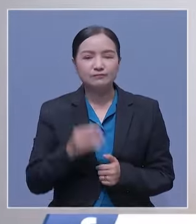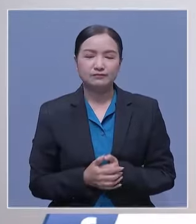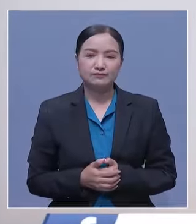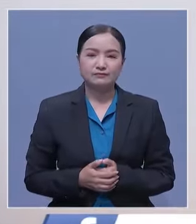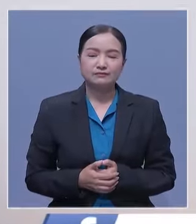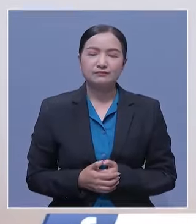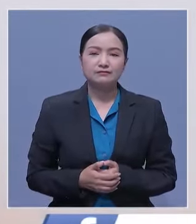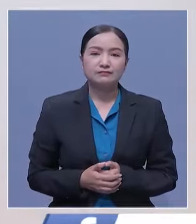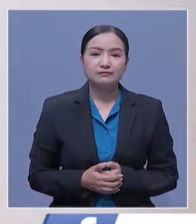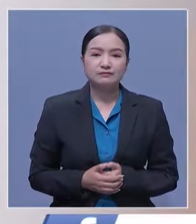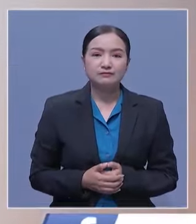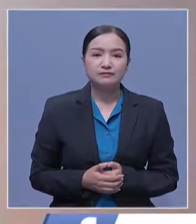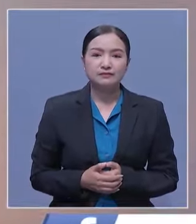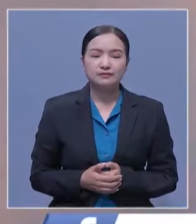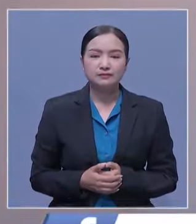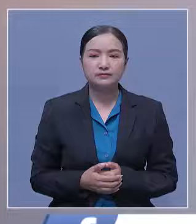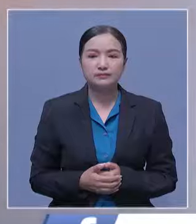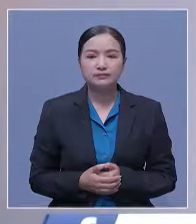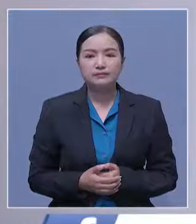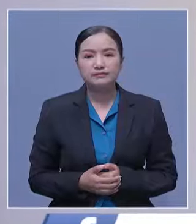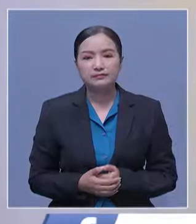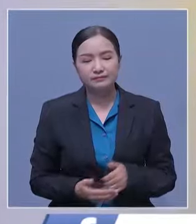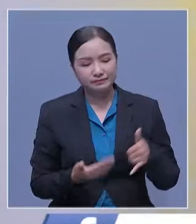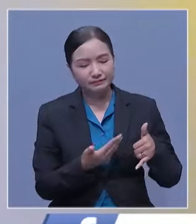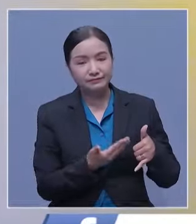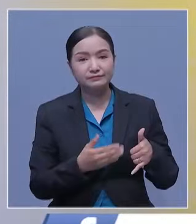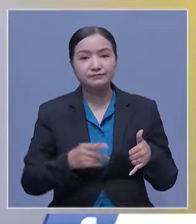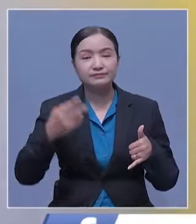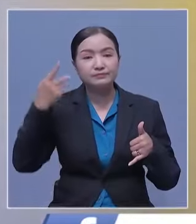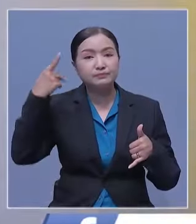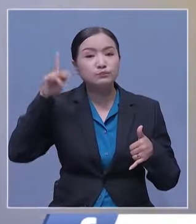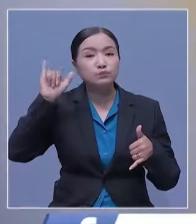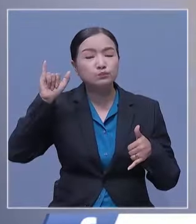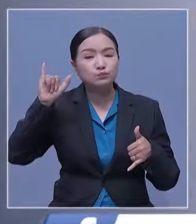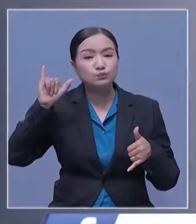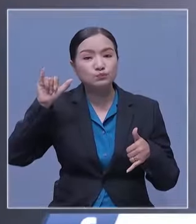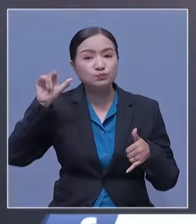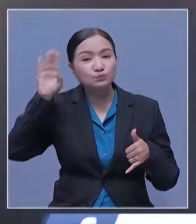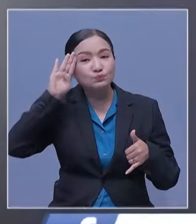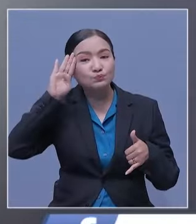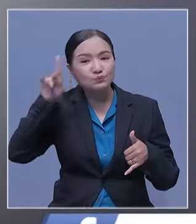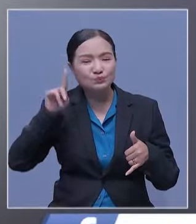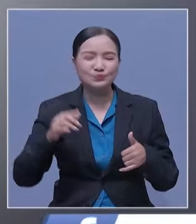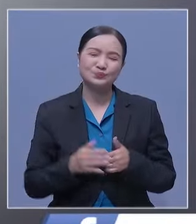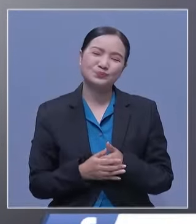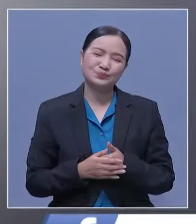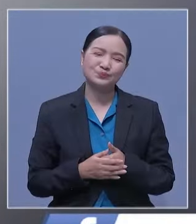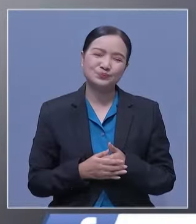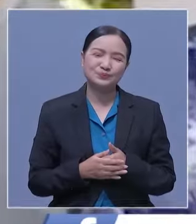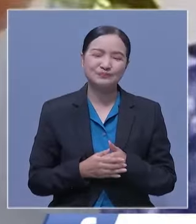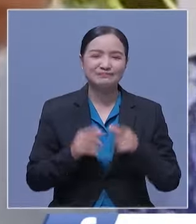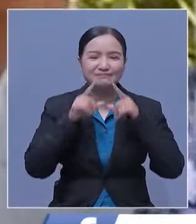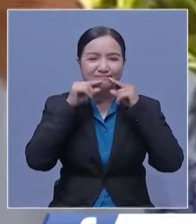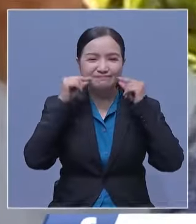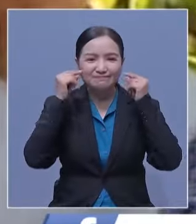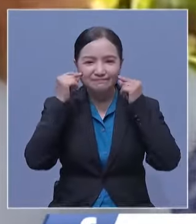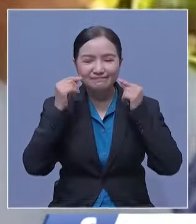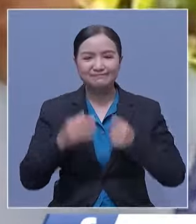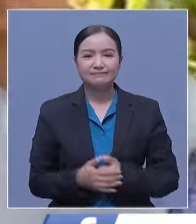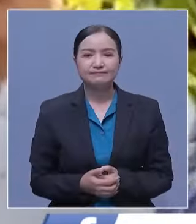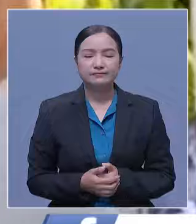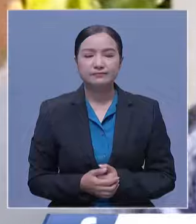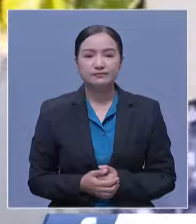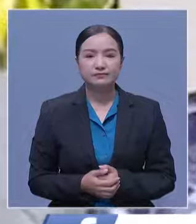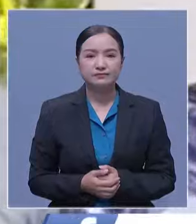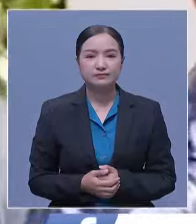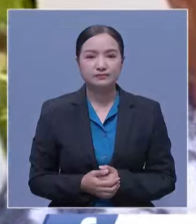มื่นและตัวของพลเอกประยุทธ์เองก็ดูจะสีหน้ายิ้มแย้มแจ่มใสนี่คนมาขอถ่ายรูปอบไหล่เขาเลยเป็นกันเองม